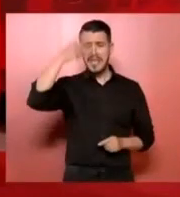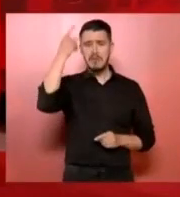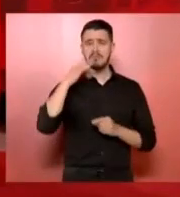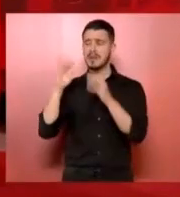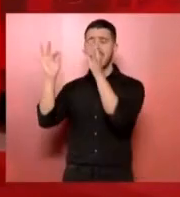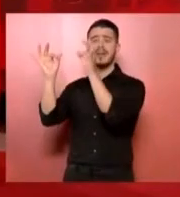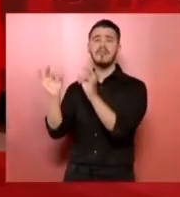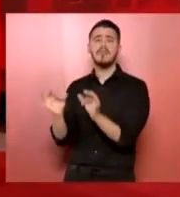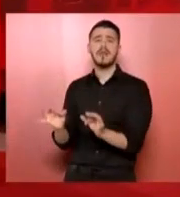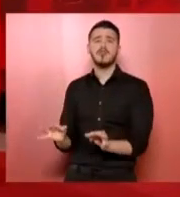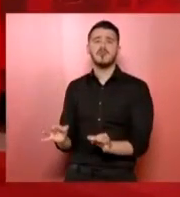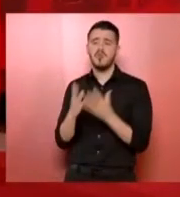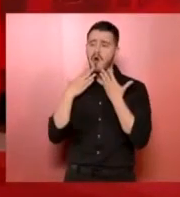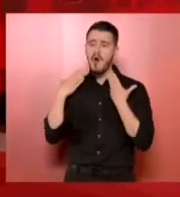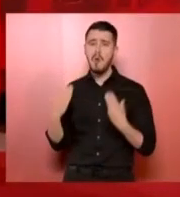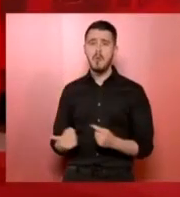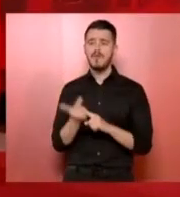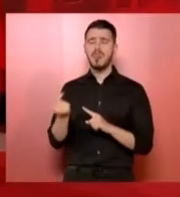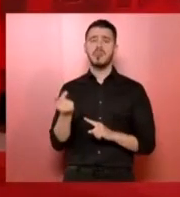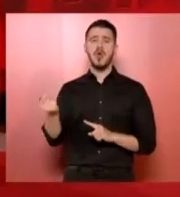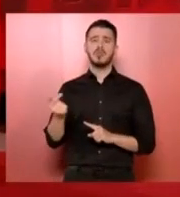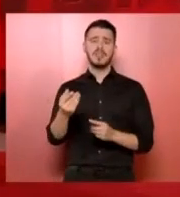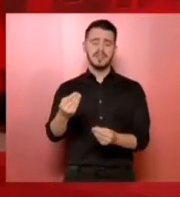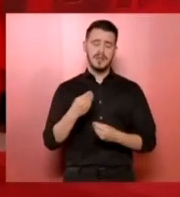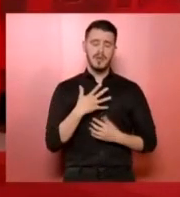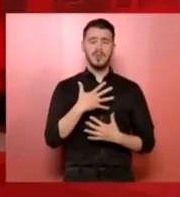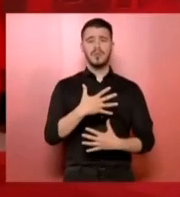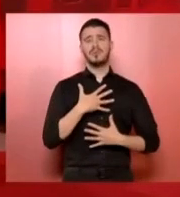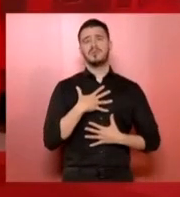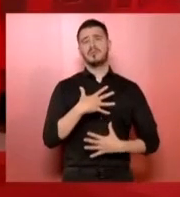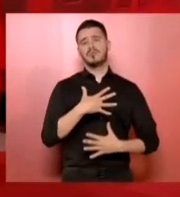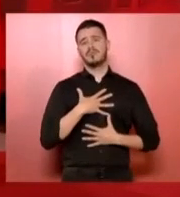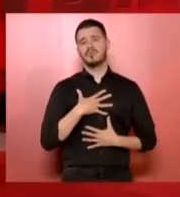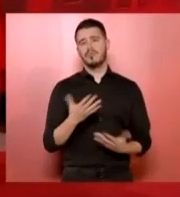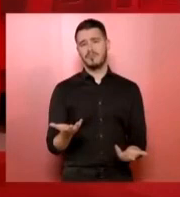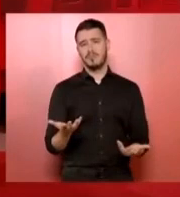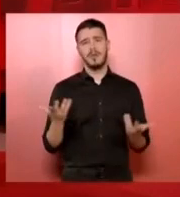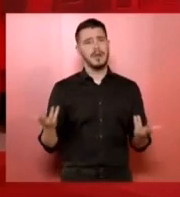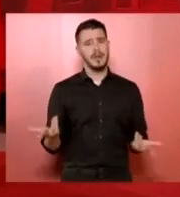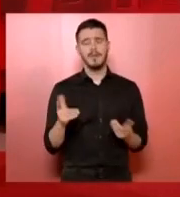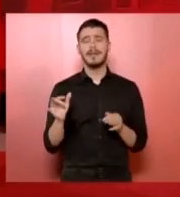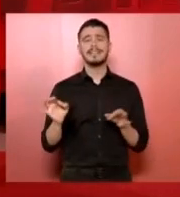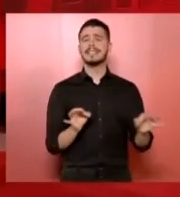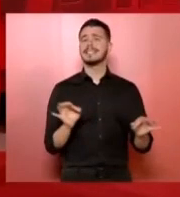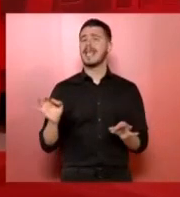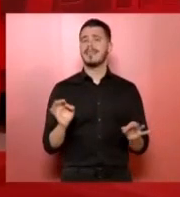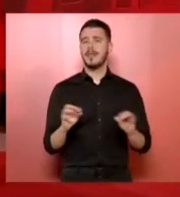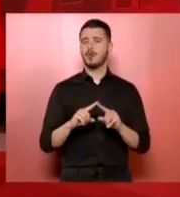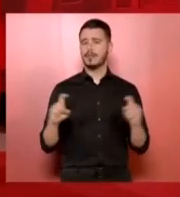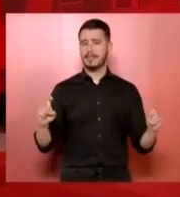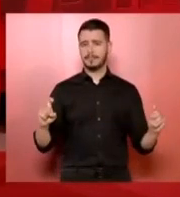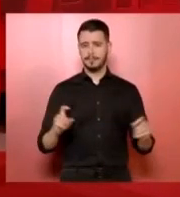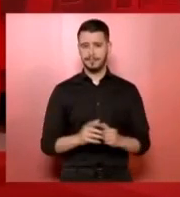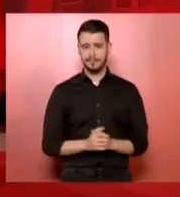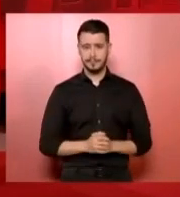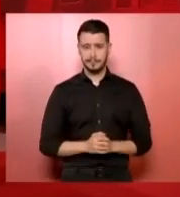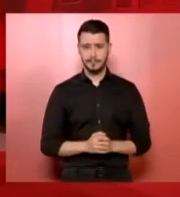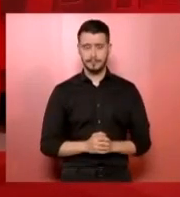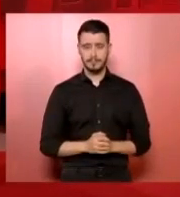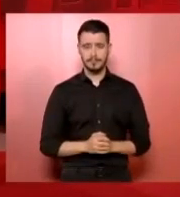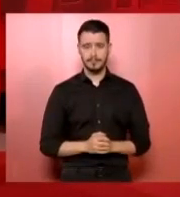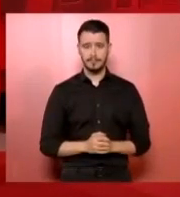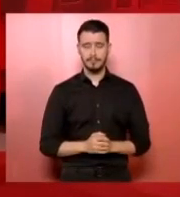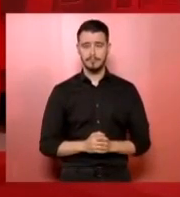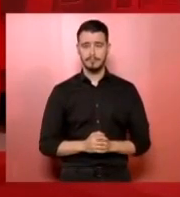χρέος, να μπορέσει να ανασάνει. Ποια είναι η λογική? Η λογική είναι αυτή που